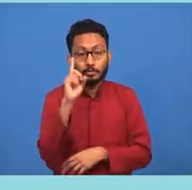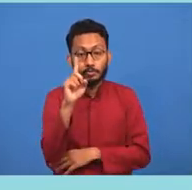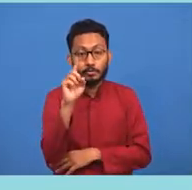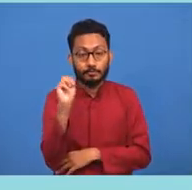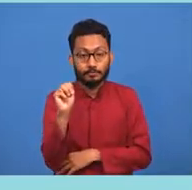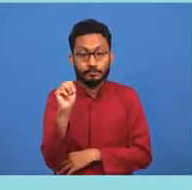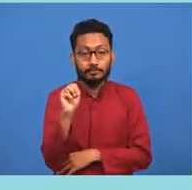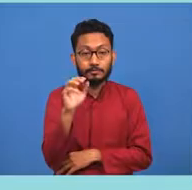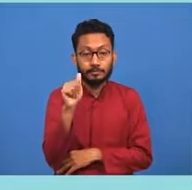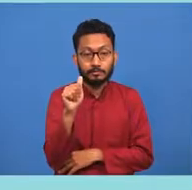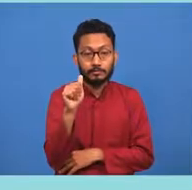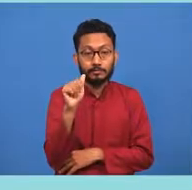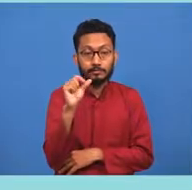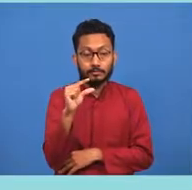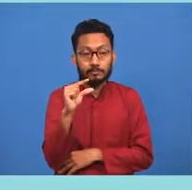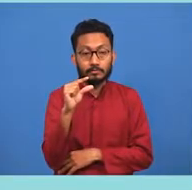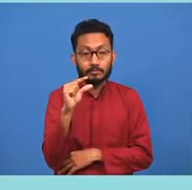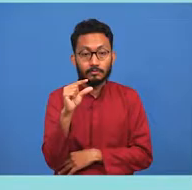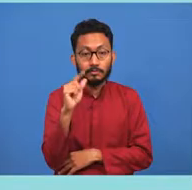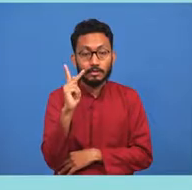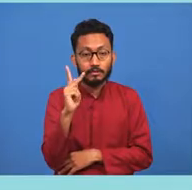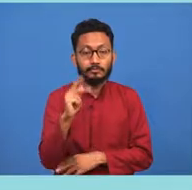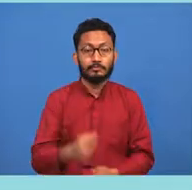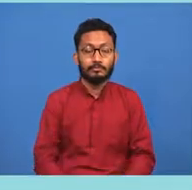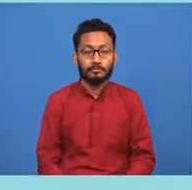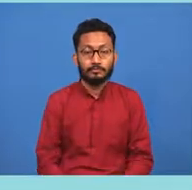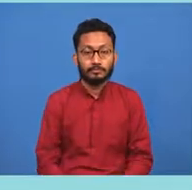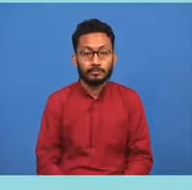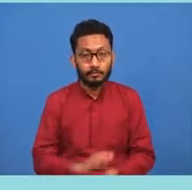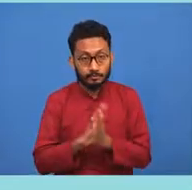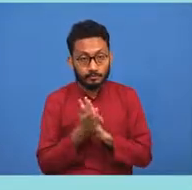klorida. Jadi